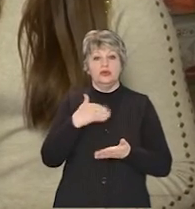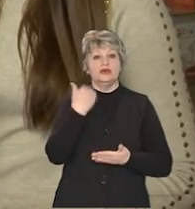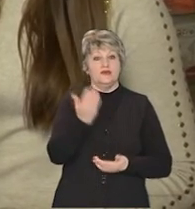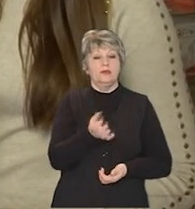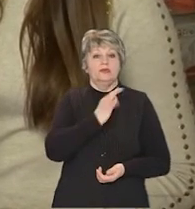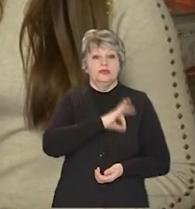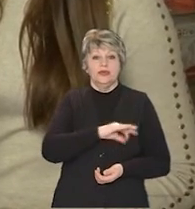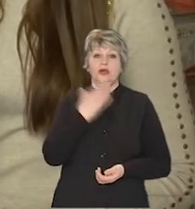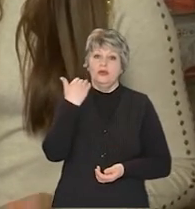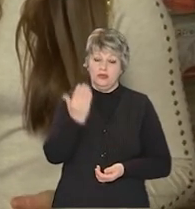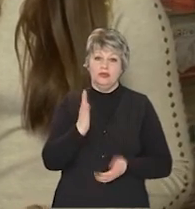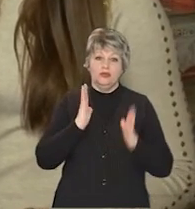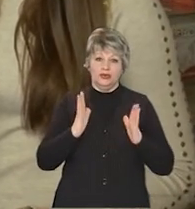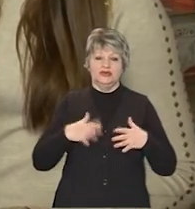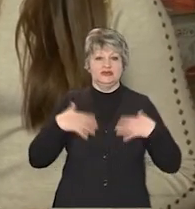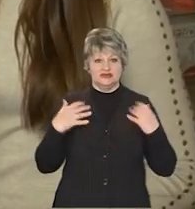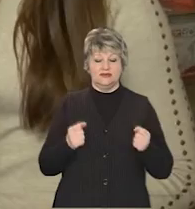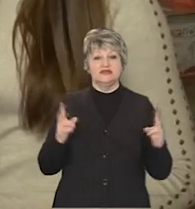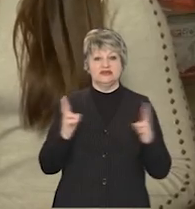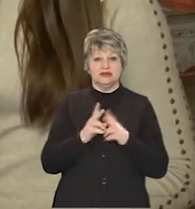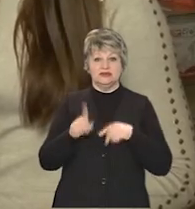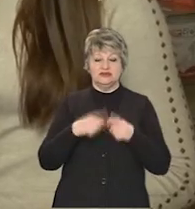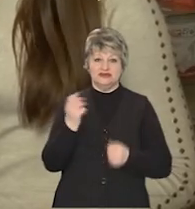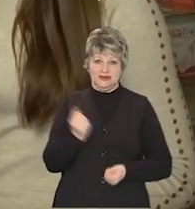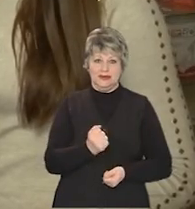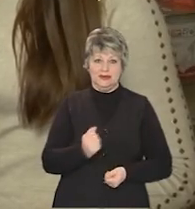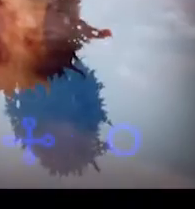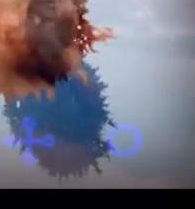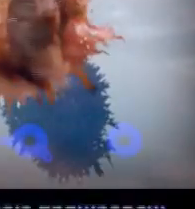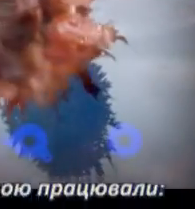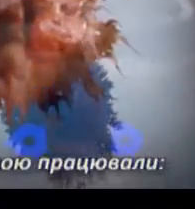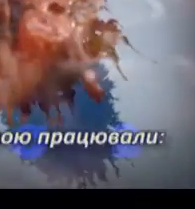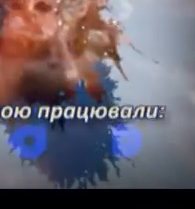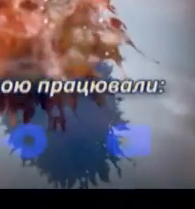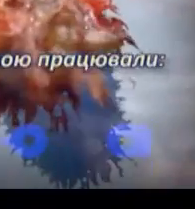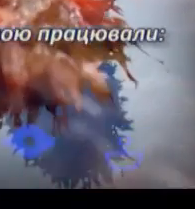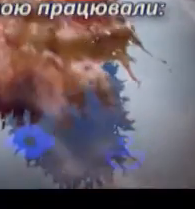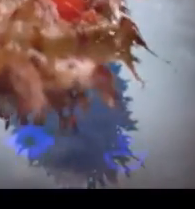стануть вам у нагоді. Будьте здорові! Зустрінемось рівно за тиждень!